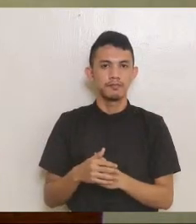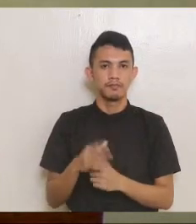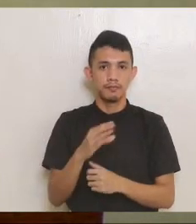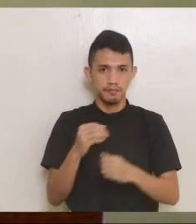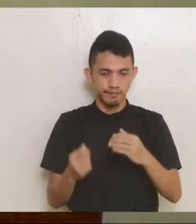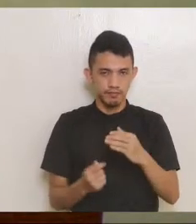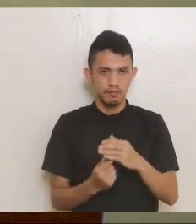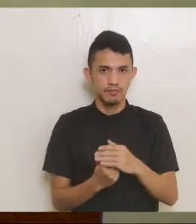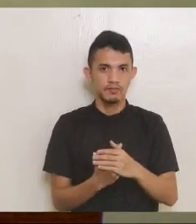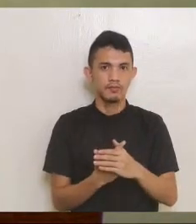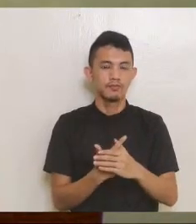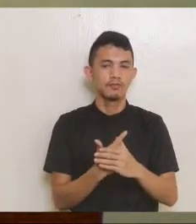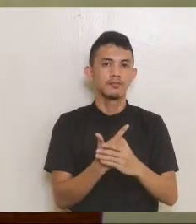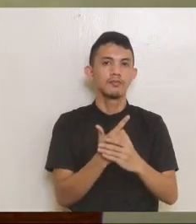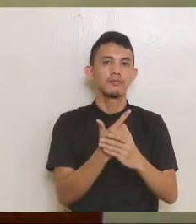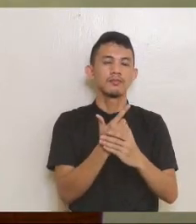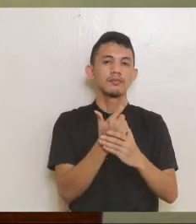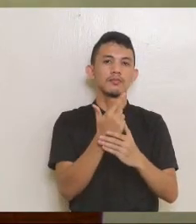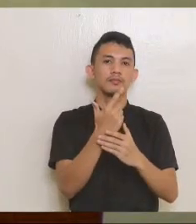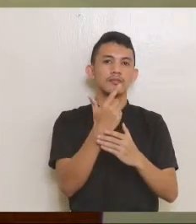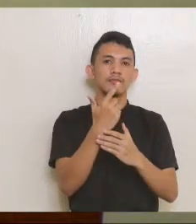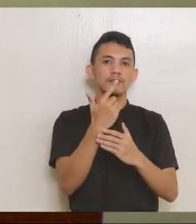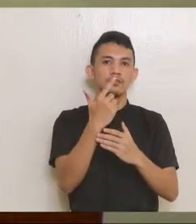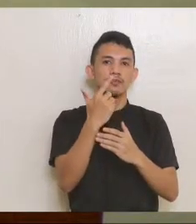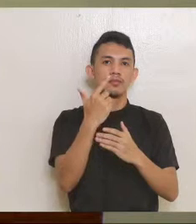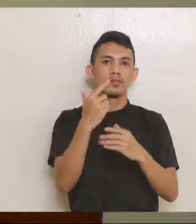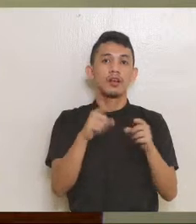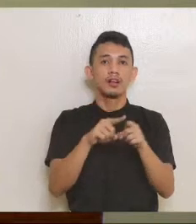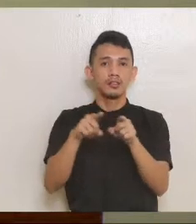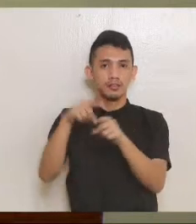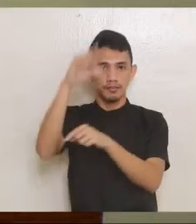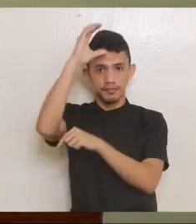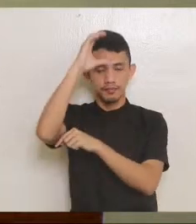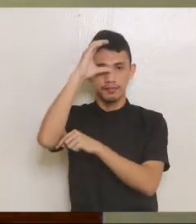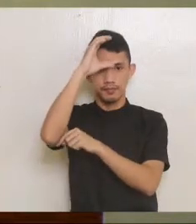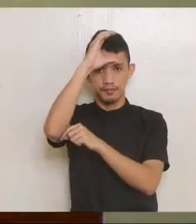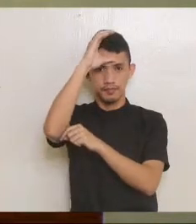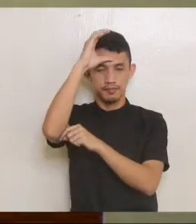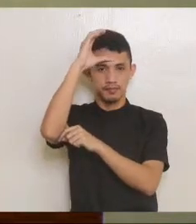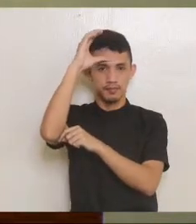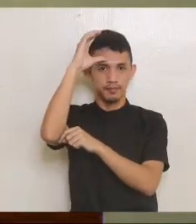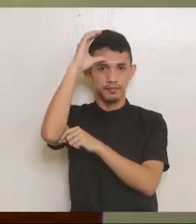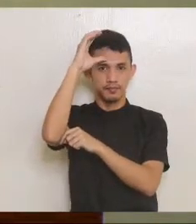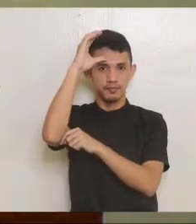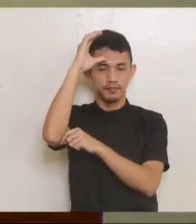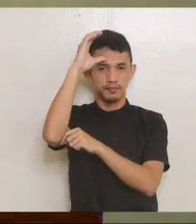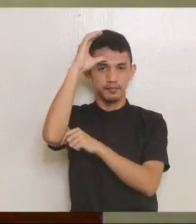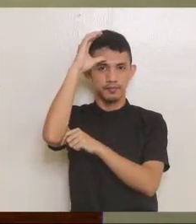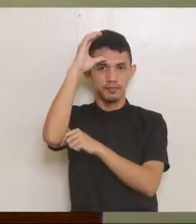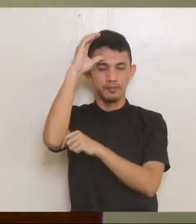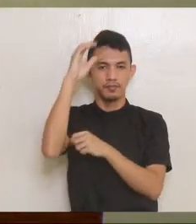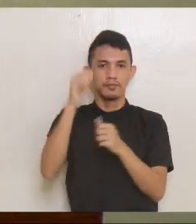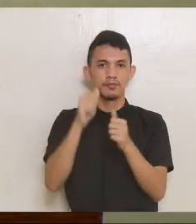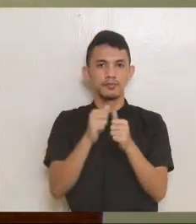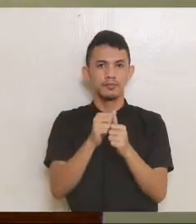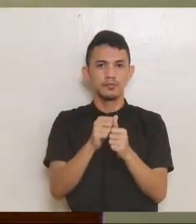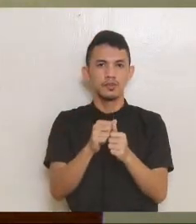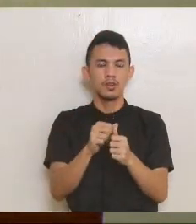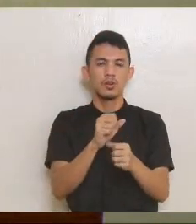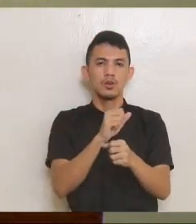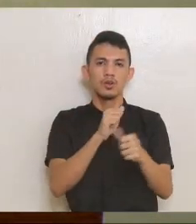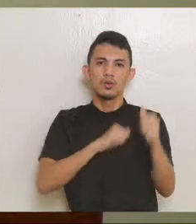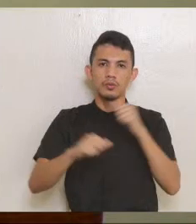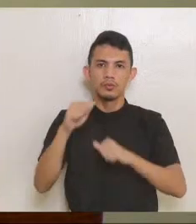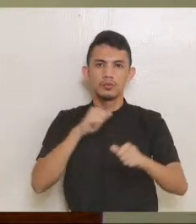Gipadakuta nga mga Katoliko sa uban sa mga tradisyong Katoliko.